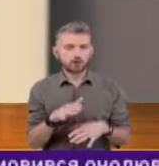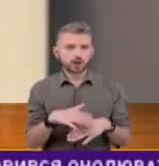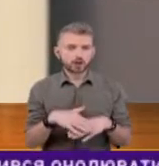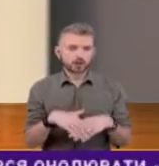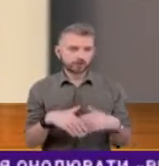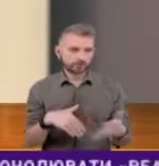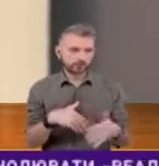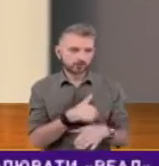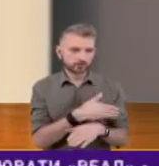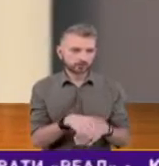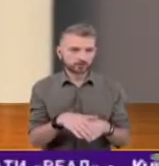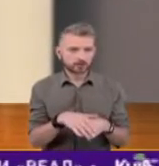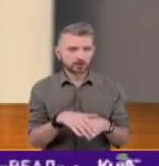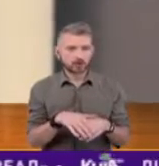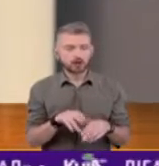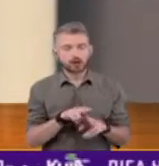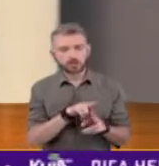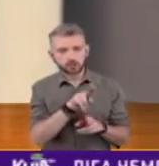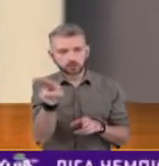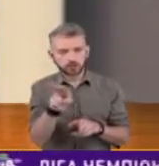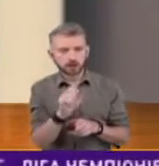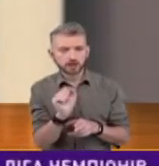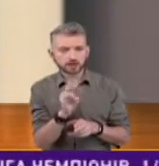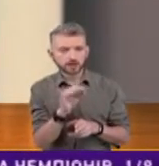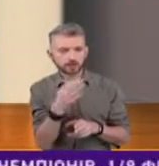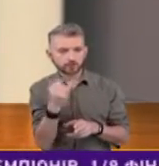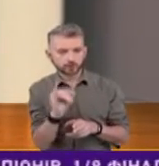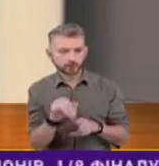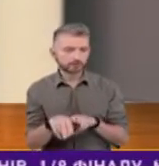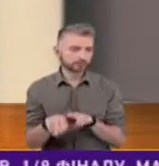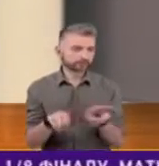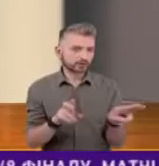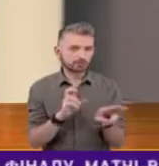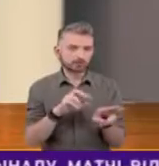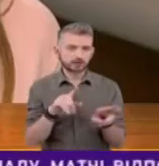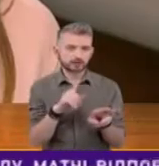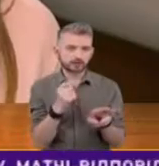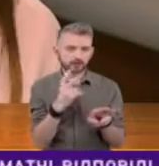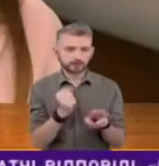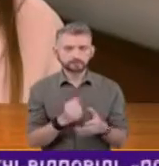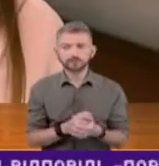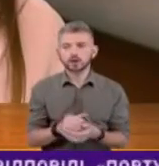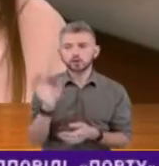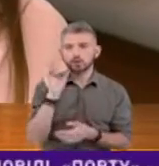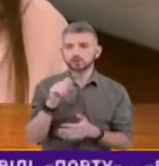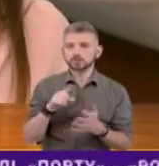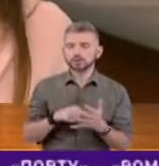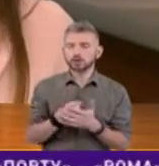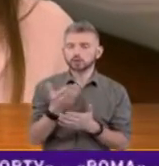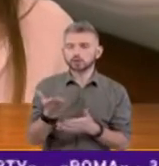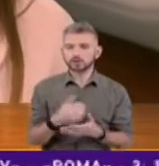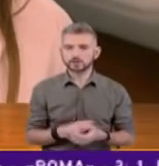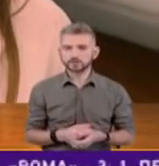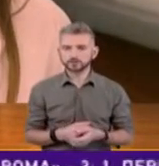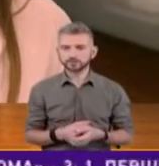підходам розвернути в сторону Алішера Наваї і в сторону Бальзака. Так, почули. Слухаємо зараз запитання до вас. Добрий день, ви в